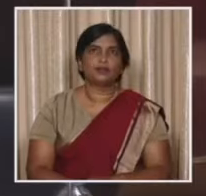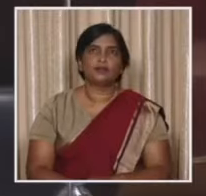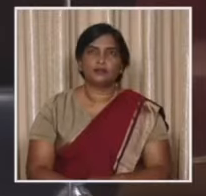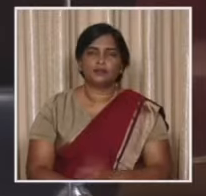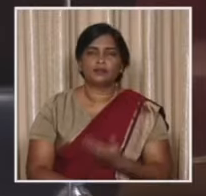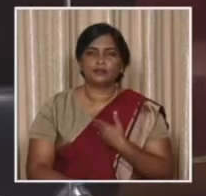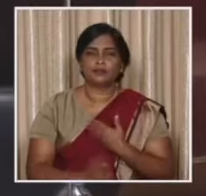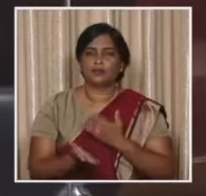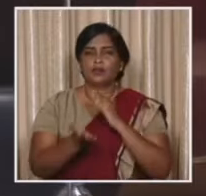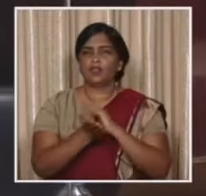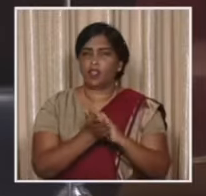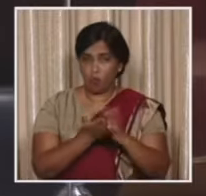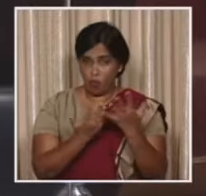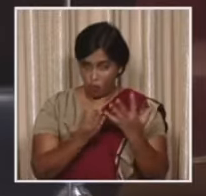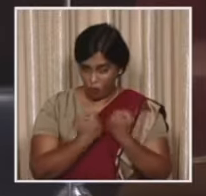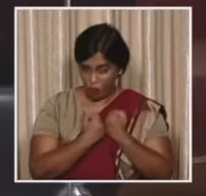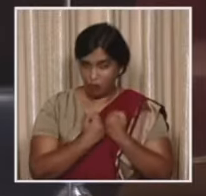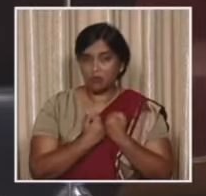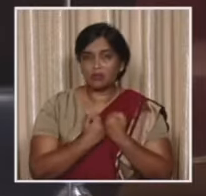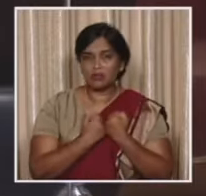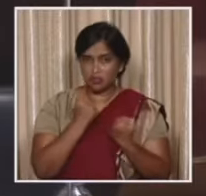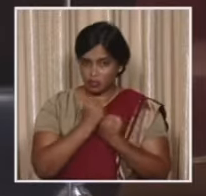Api sahaya oge awasnya.